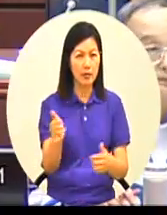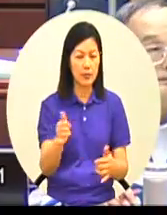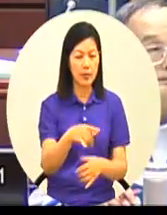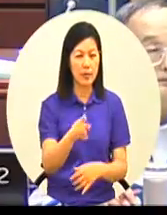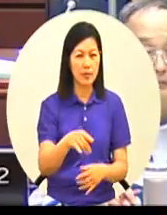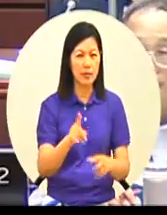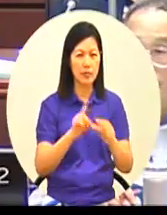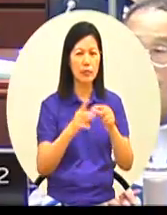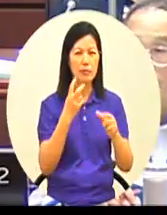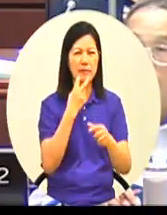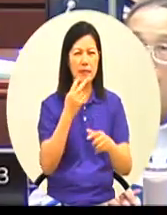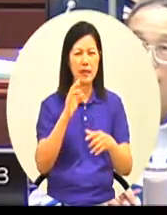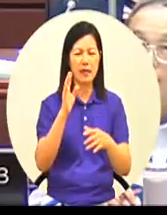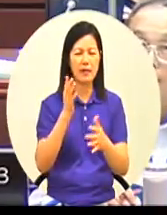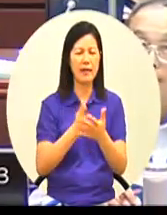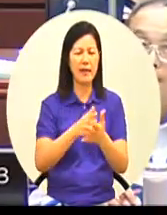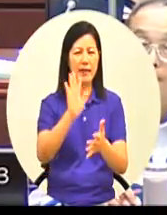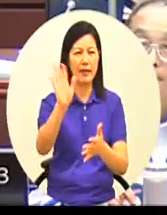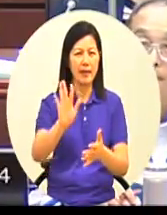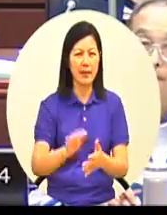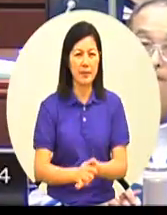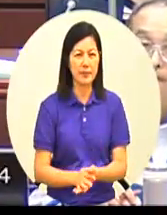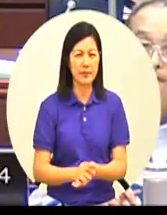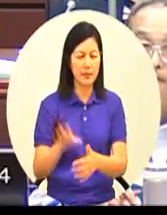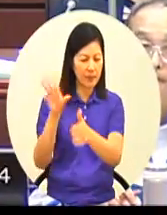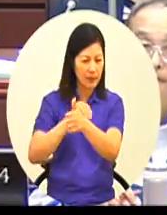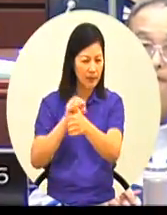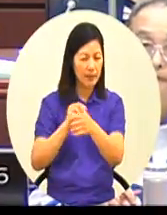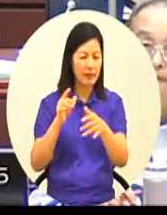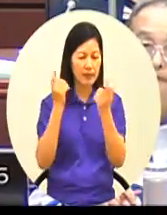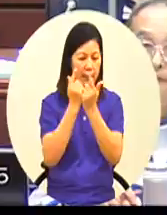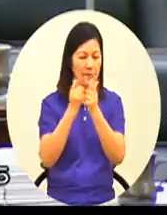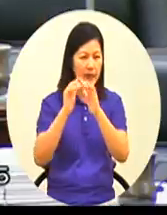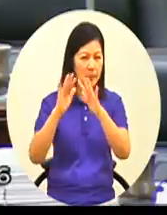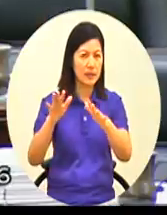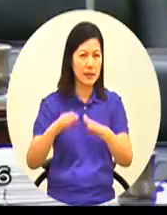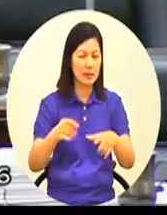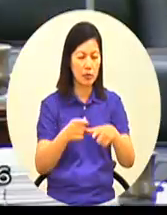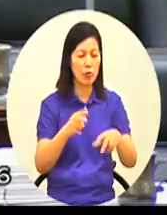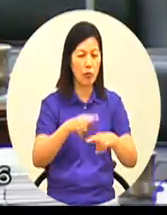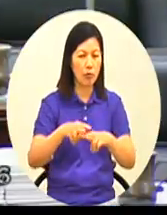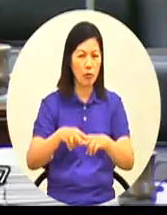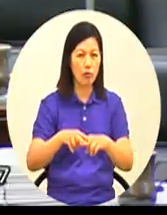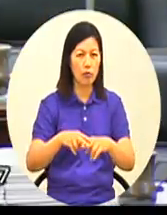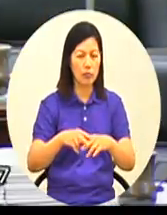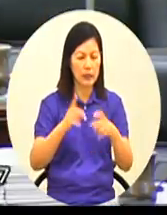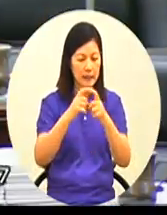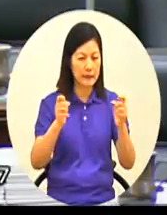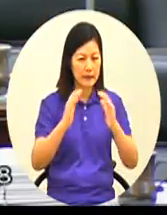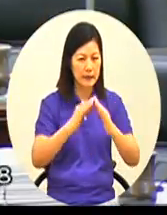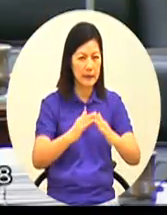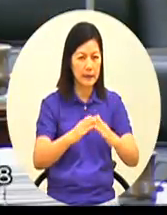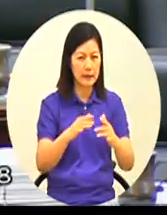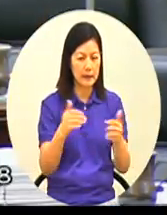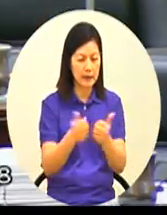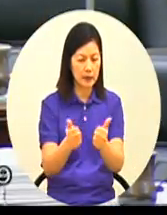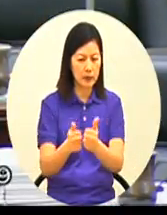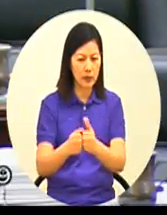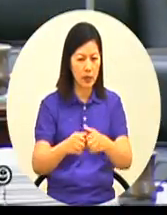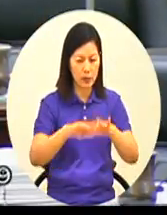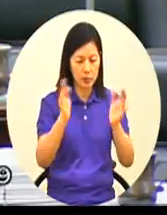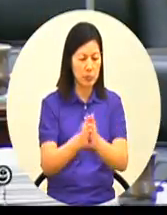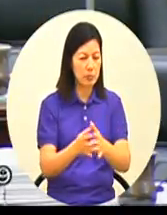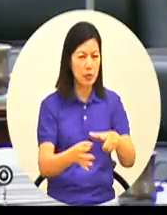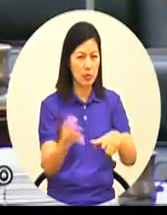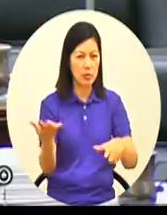不用讲了嘛，我们讲的说仿效台北市，是要把所有的这些公共的城市发展的各样的会议都揭露嘛。然